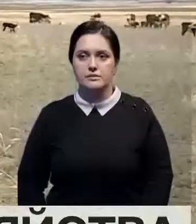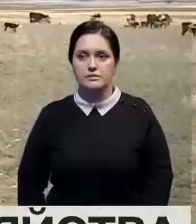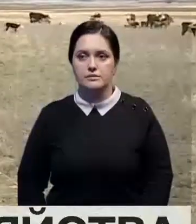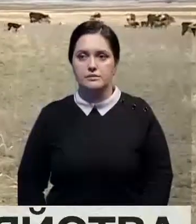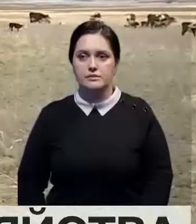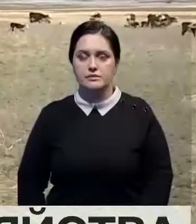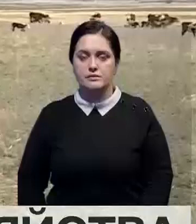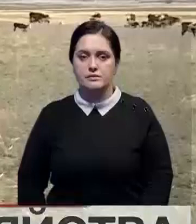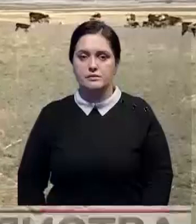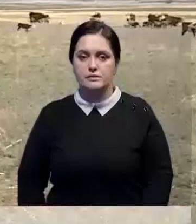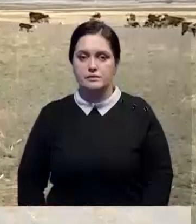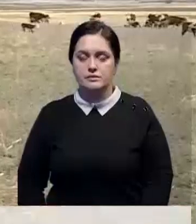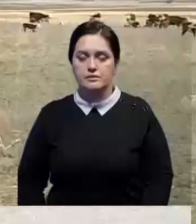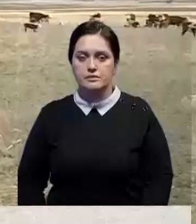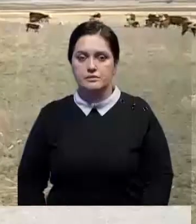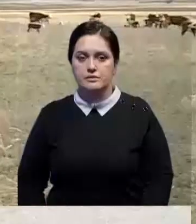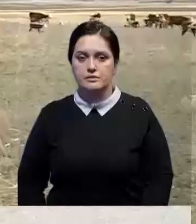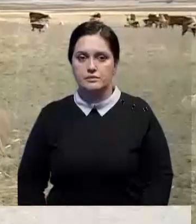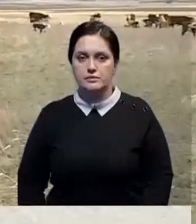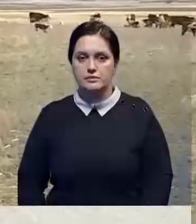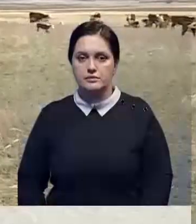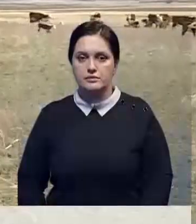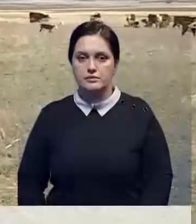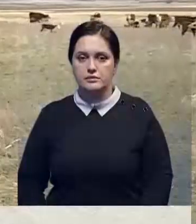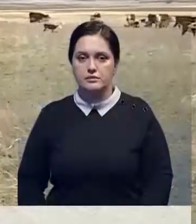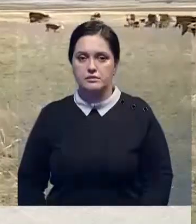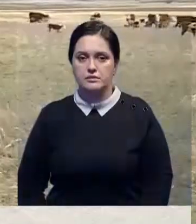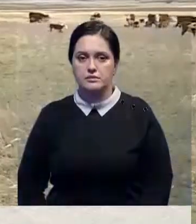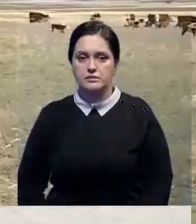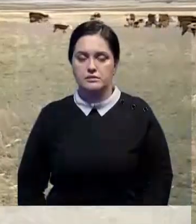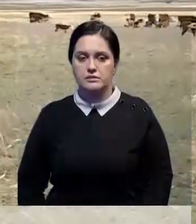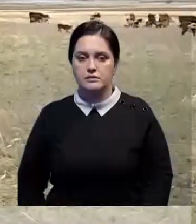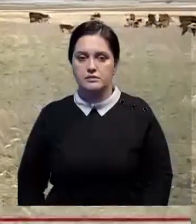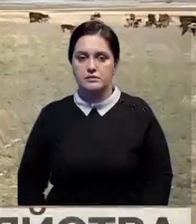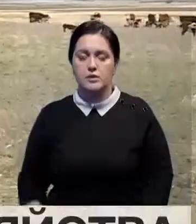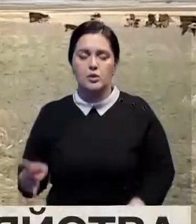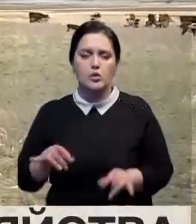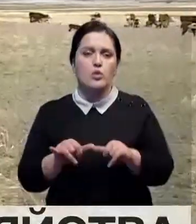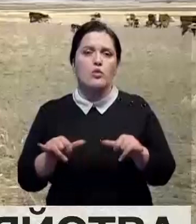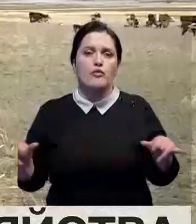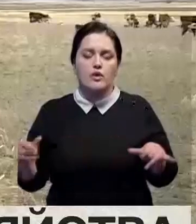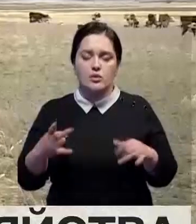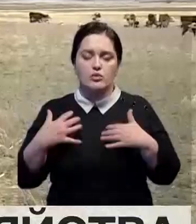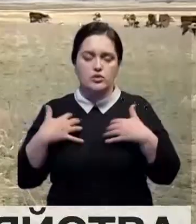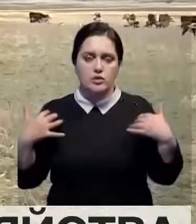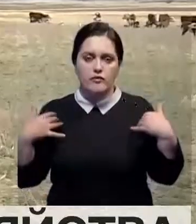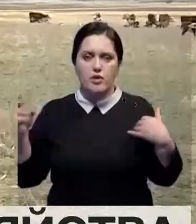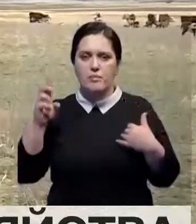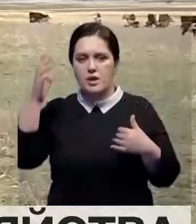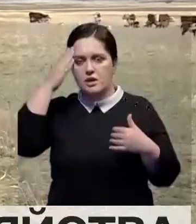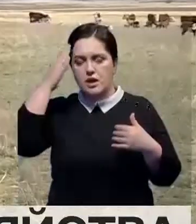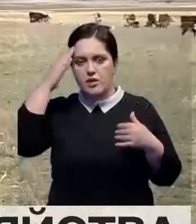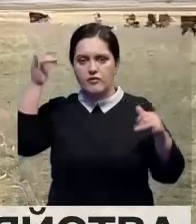бы до 1000 голов КРС казахский белоголовый увеличить. Мы